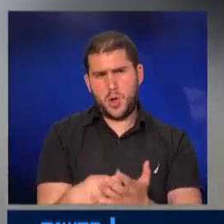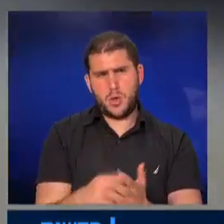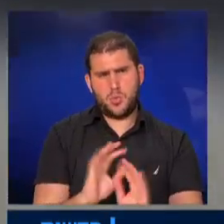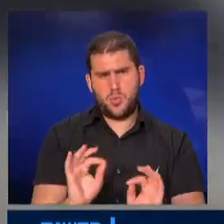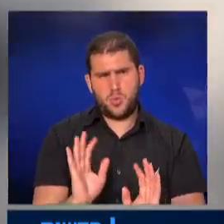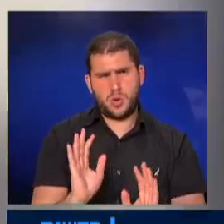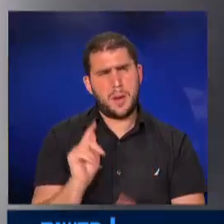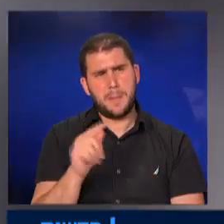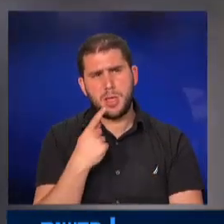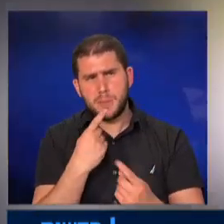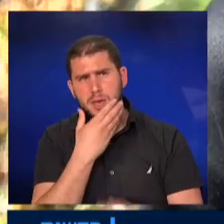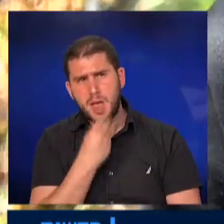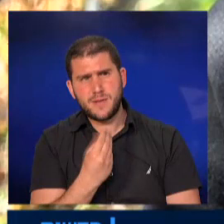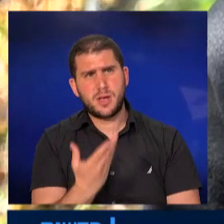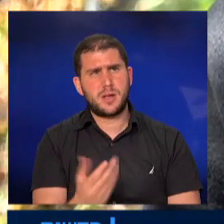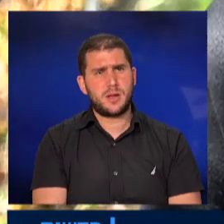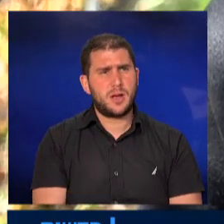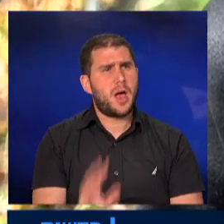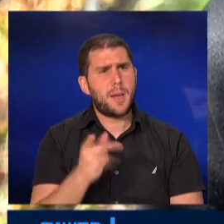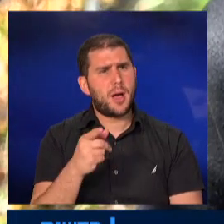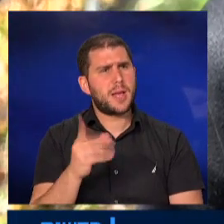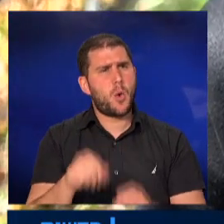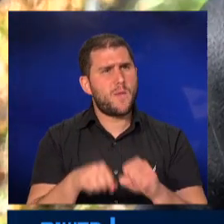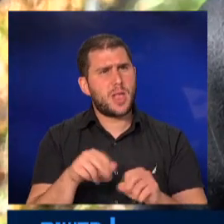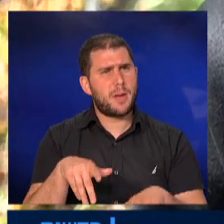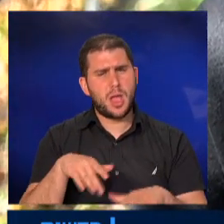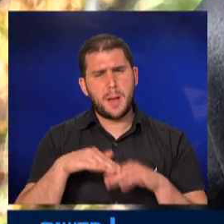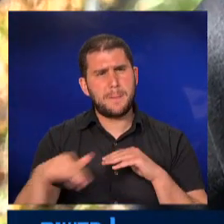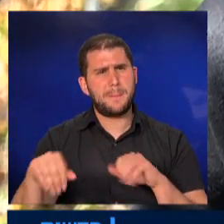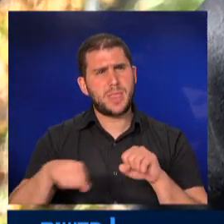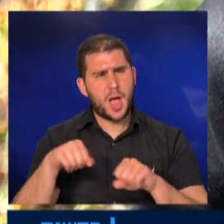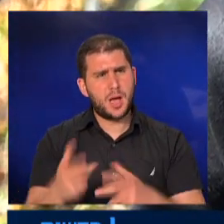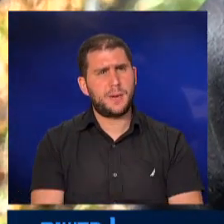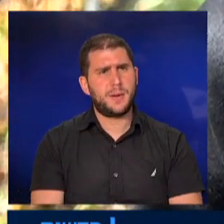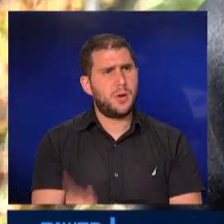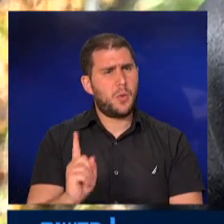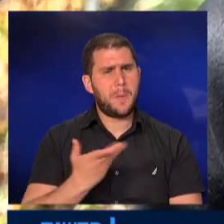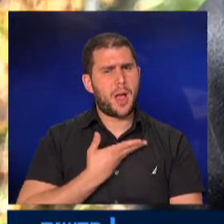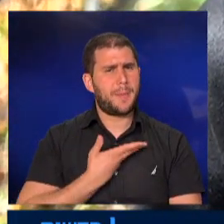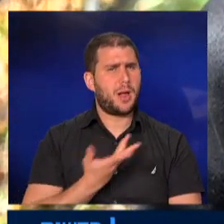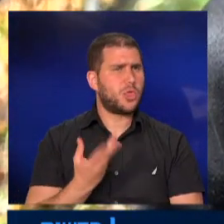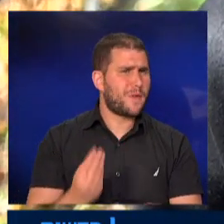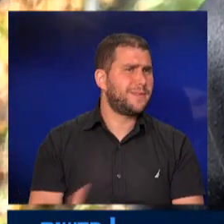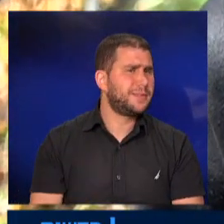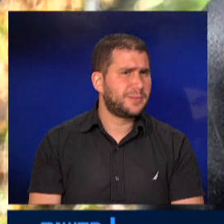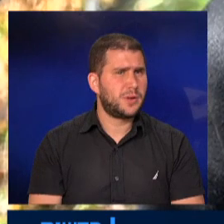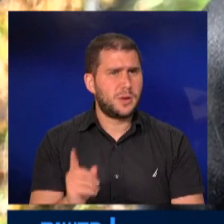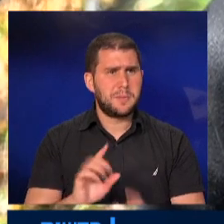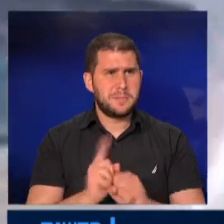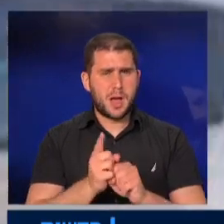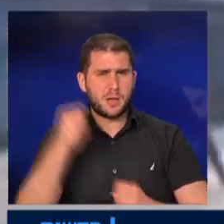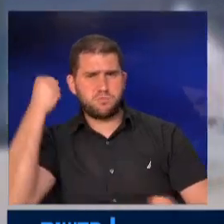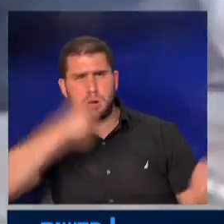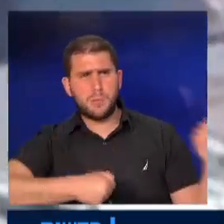דוח, בא לדבר איתו בצורה הכי טובה, למה אתה נוסע עם האופניים על המדרכה? הוא לא קיבל את זה בטוב. הוא התחיל ישר עם